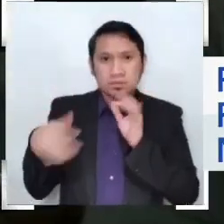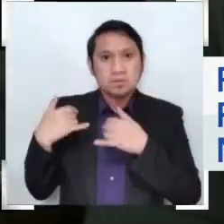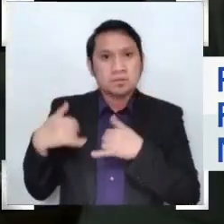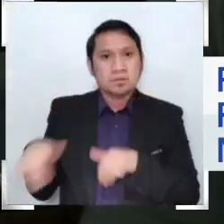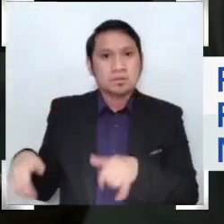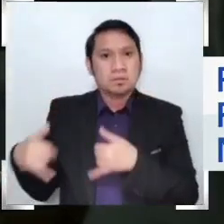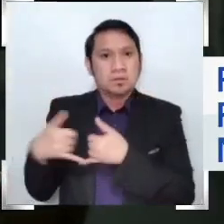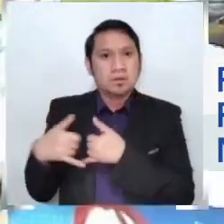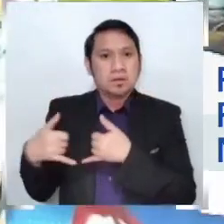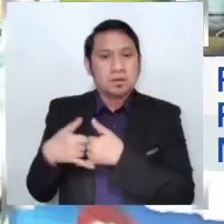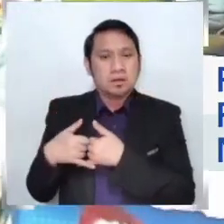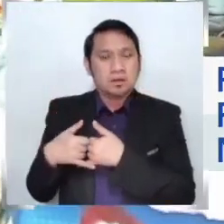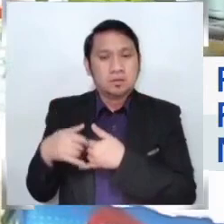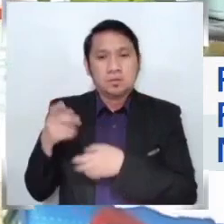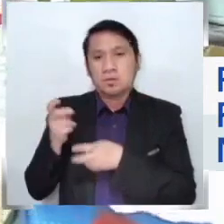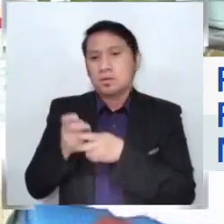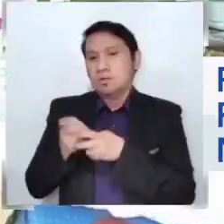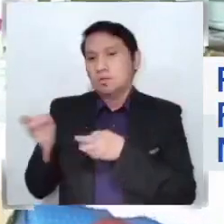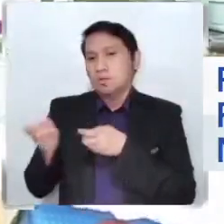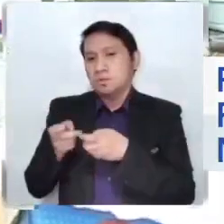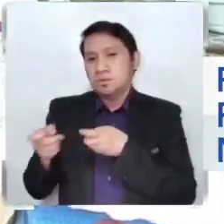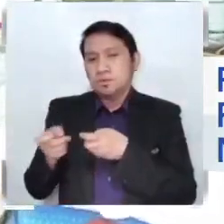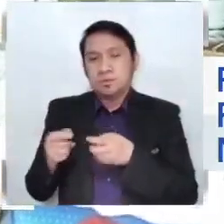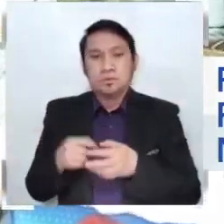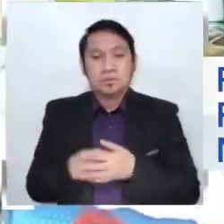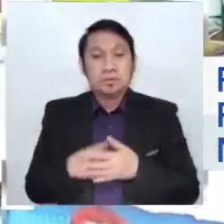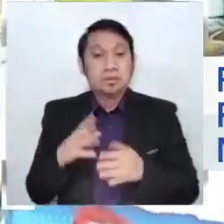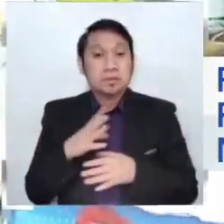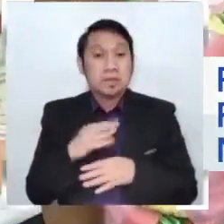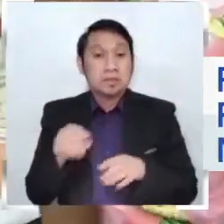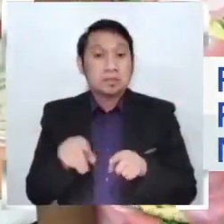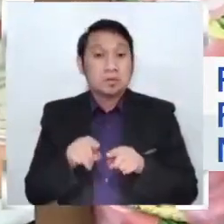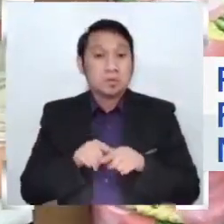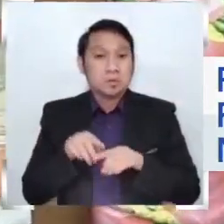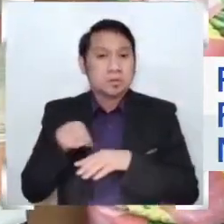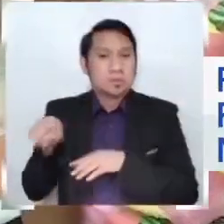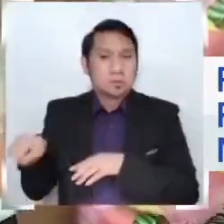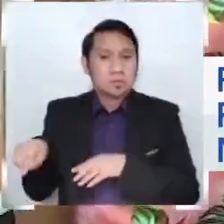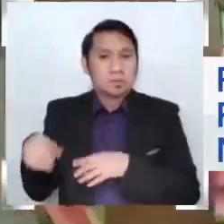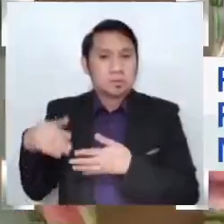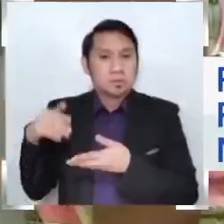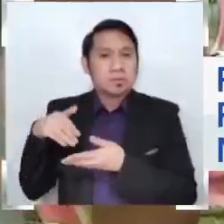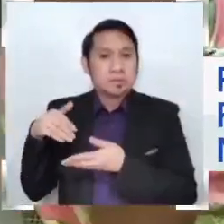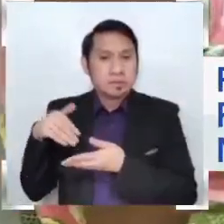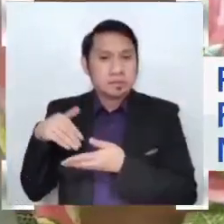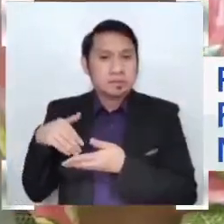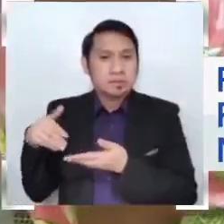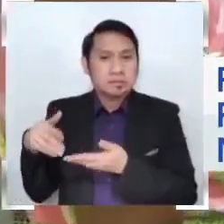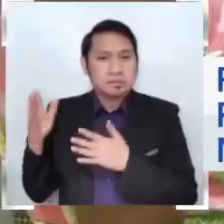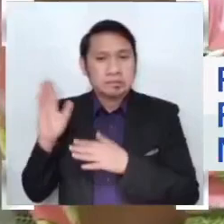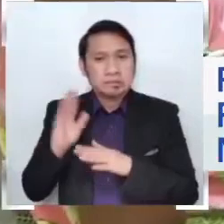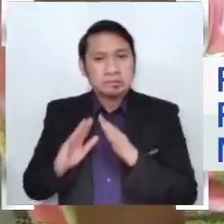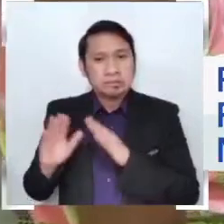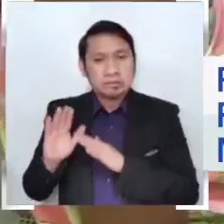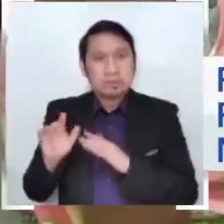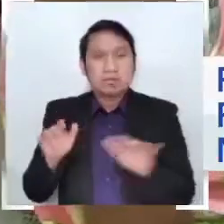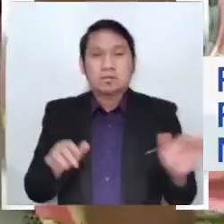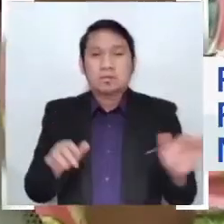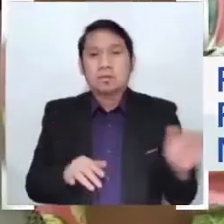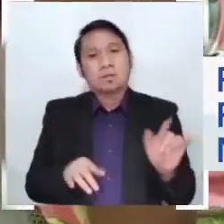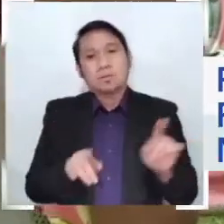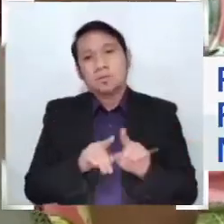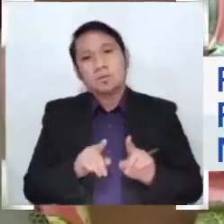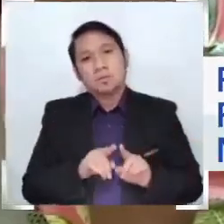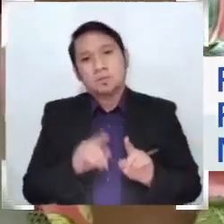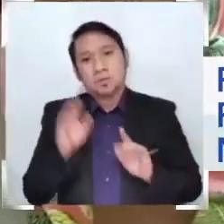hindi ko makontrol talaga. Apektado na rin daw pati pag-aaral ng bata. Ganyan din daw ang sakit sa uli ni Lola Jose de Guinyo. Eh, paano